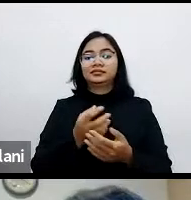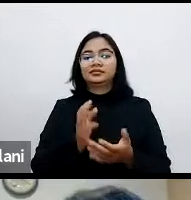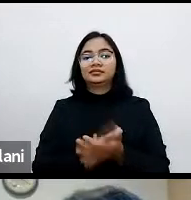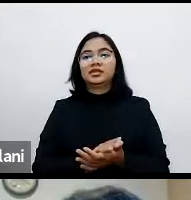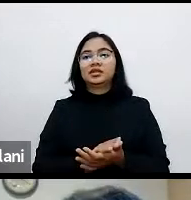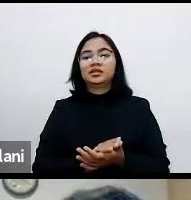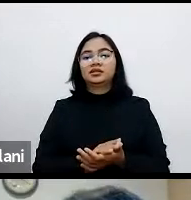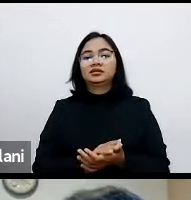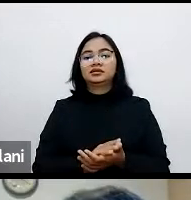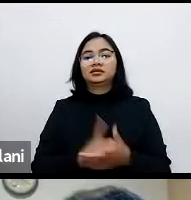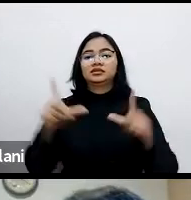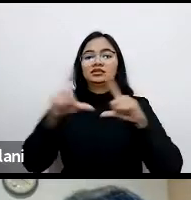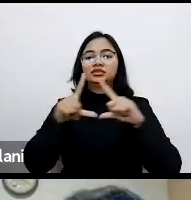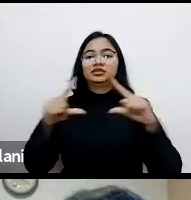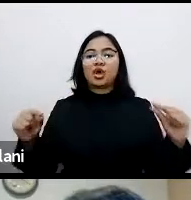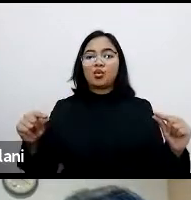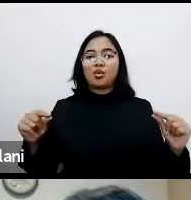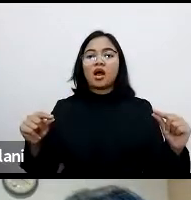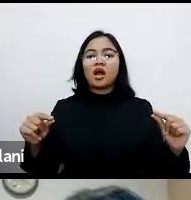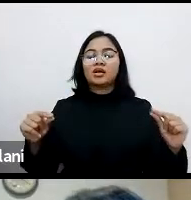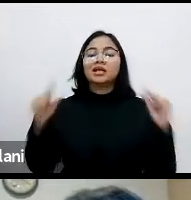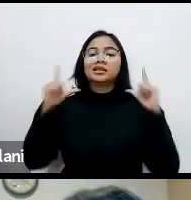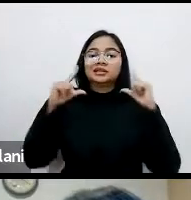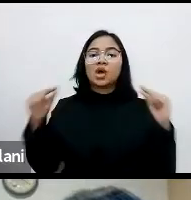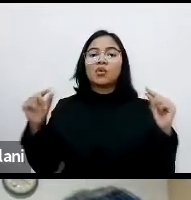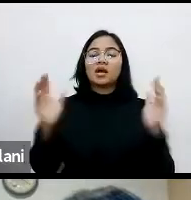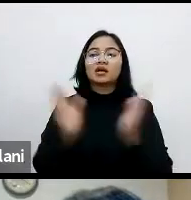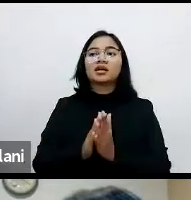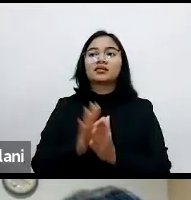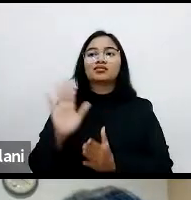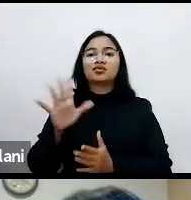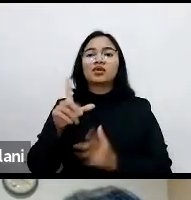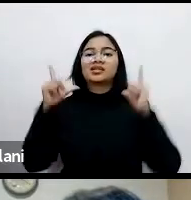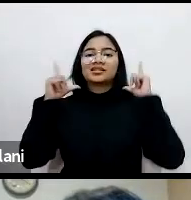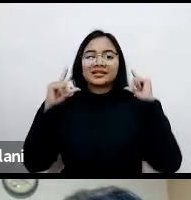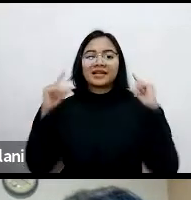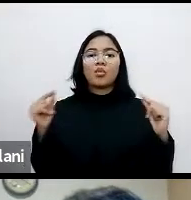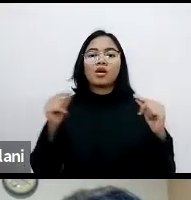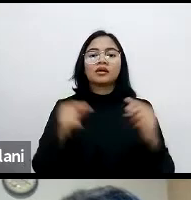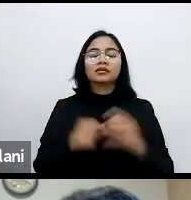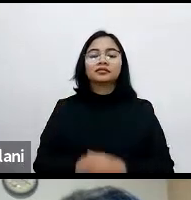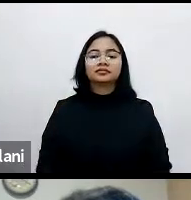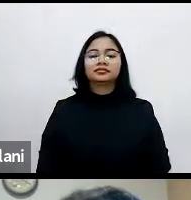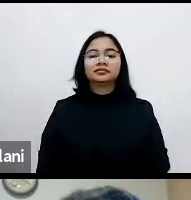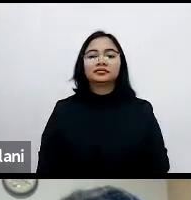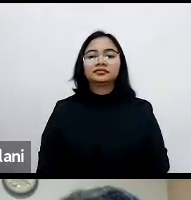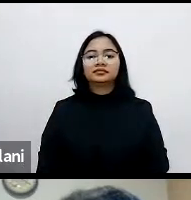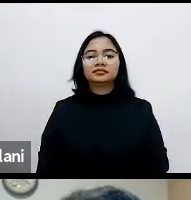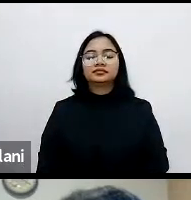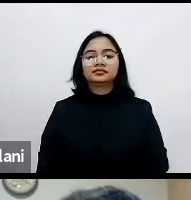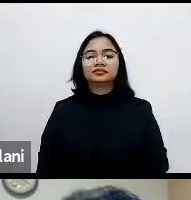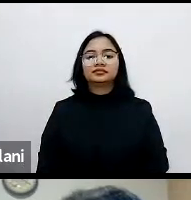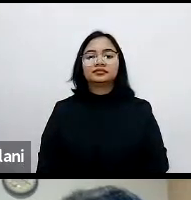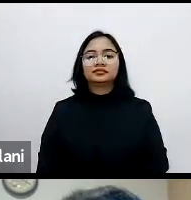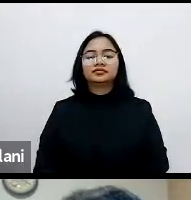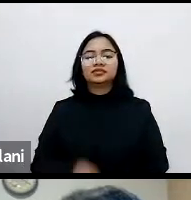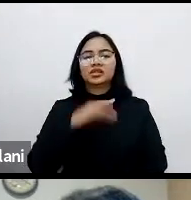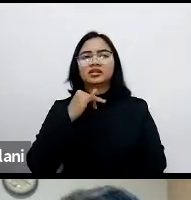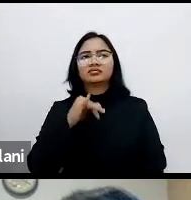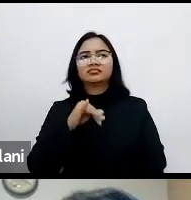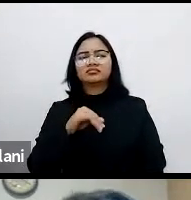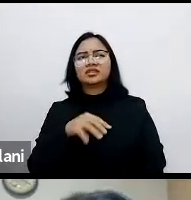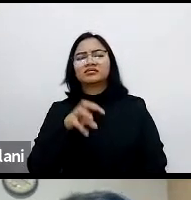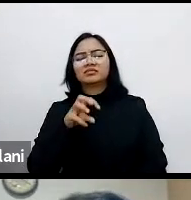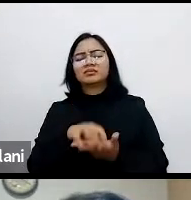Jawa, non-Jawa, Indonesia Timur dan sebagainya, dan juga dari agama dan banyaklah etnisitas seperti itu. Itu yang ruang-ruang